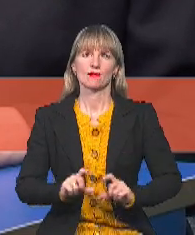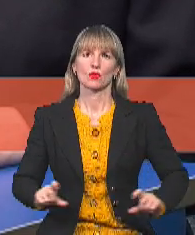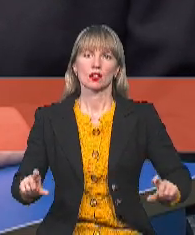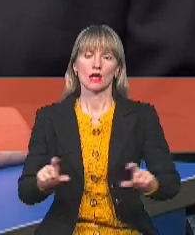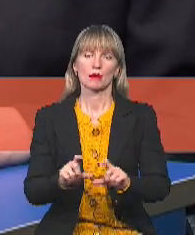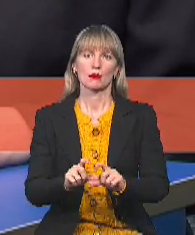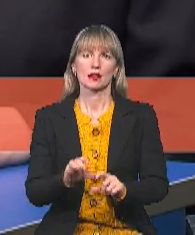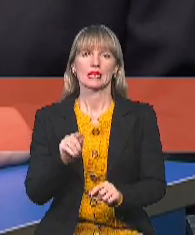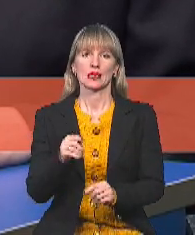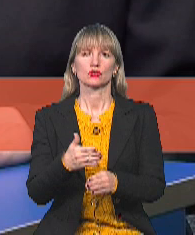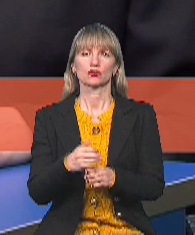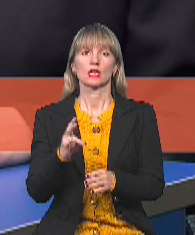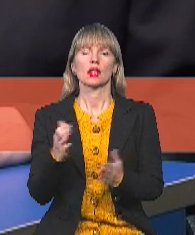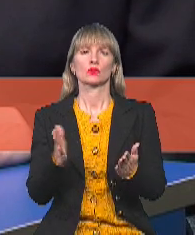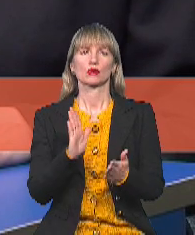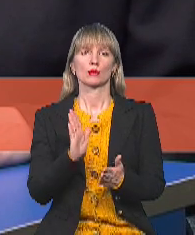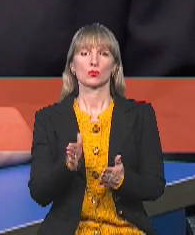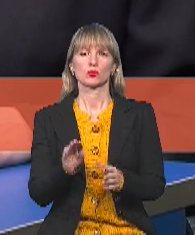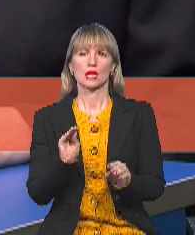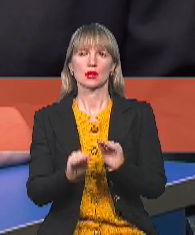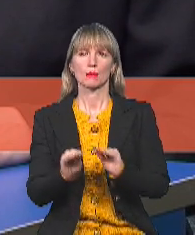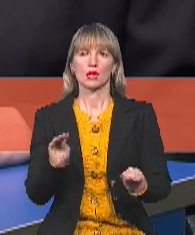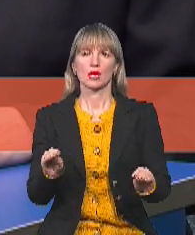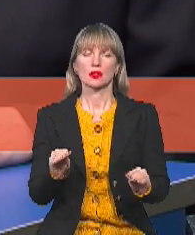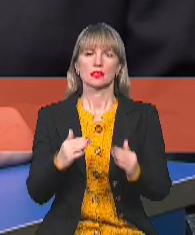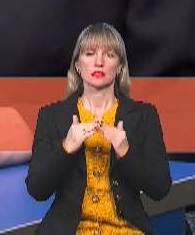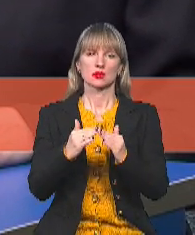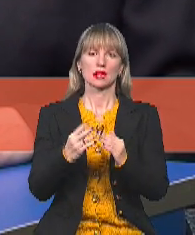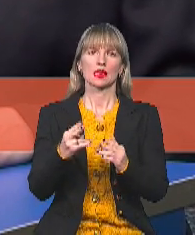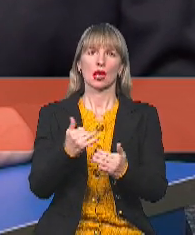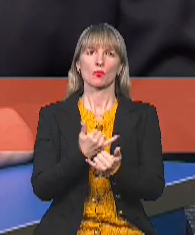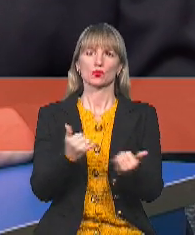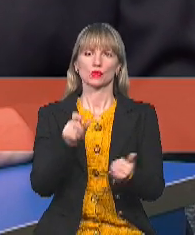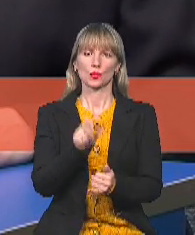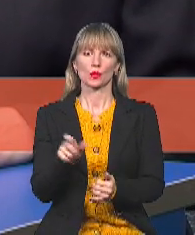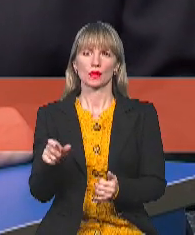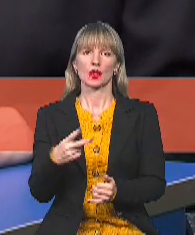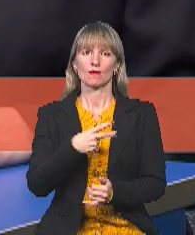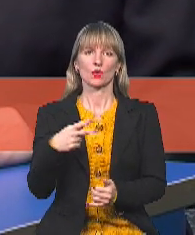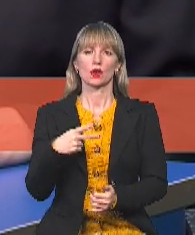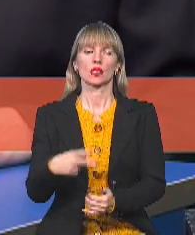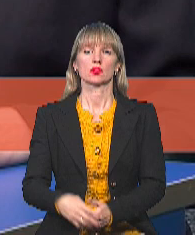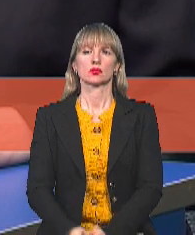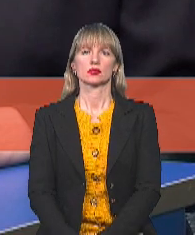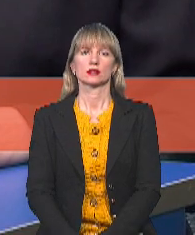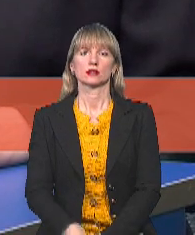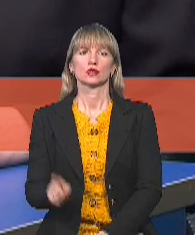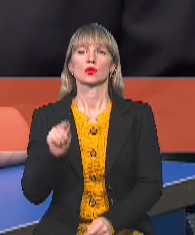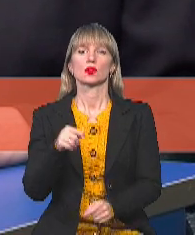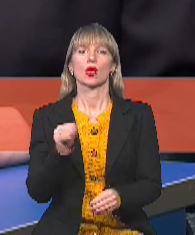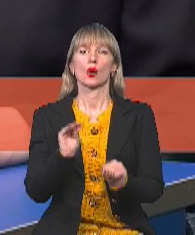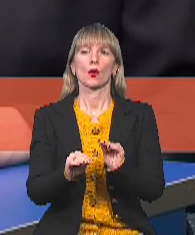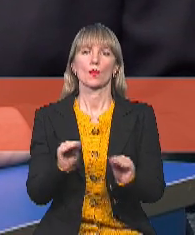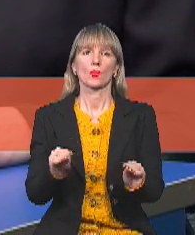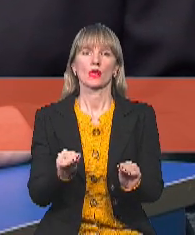есть, и та часть, на которой будет располагаться здание для обслуживающего персонала, двухэтажное. А що за обладнання там буде